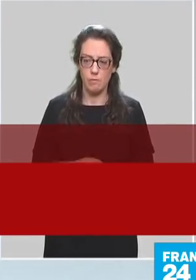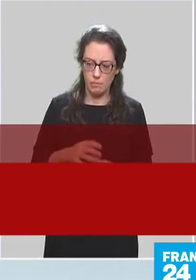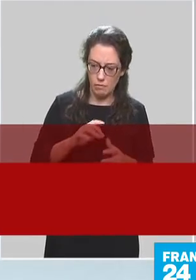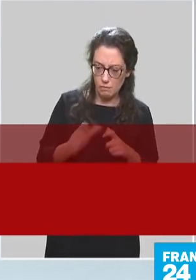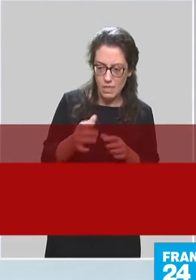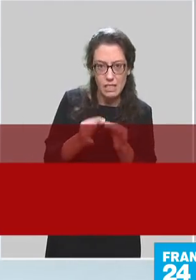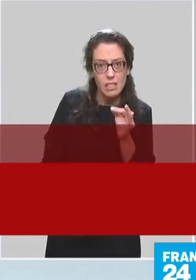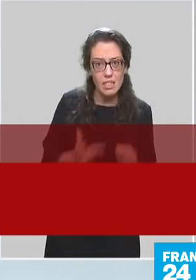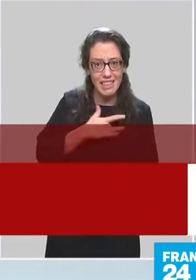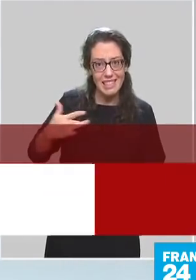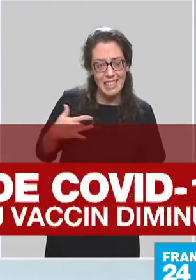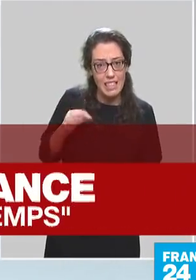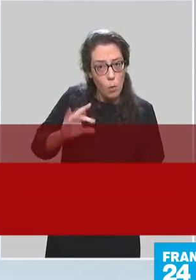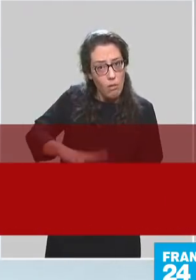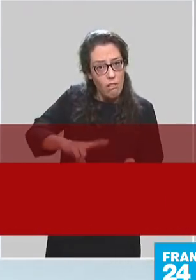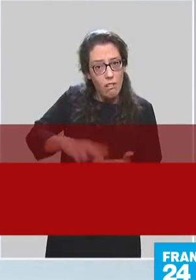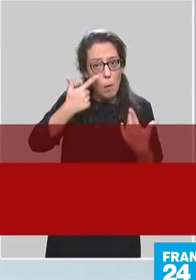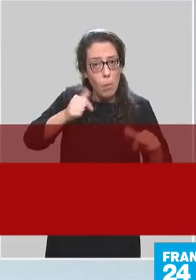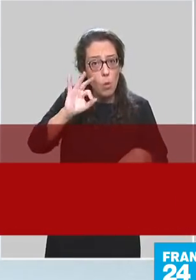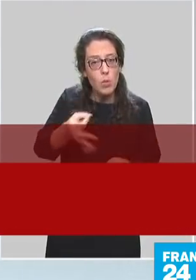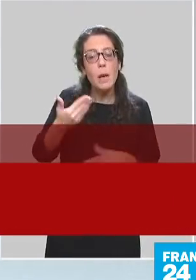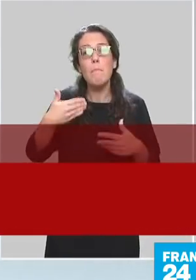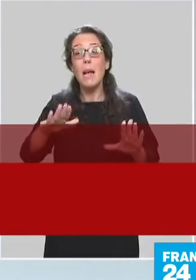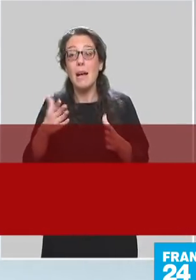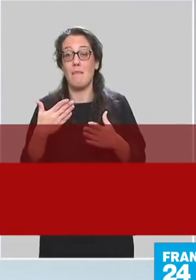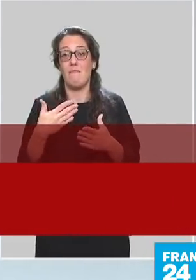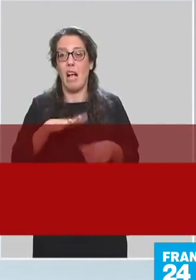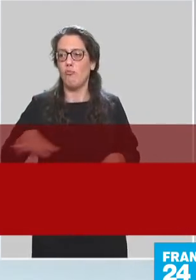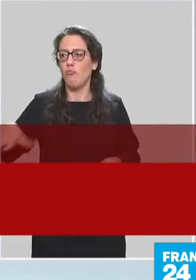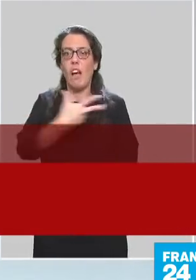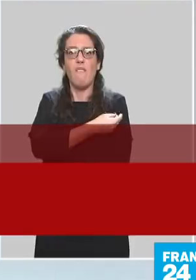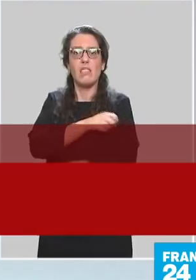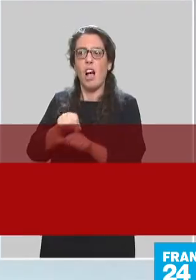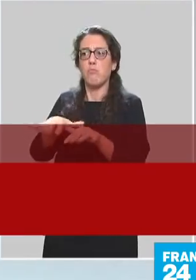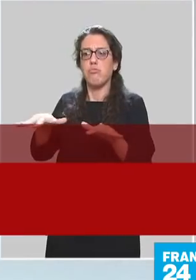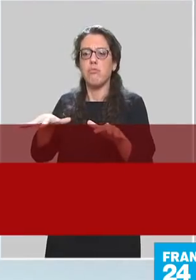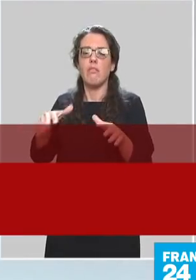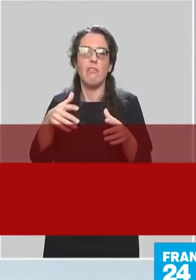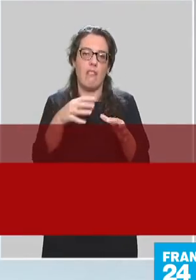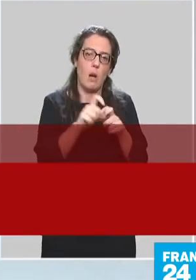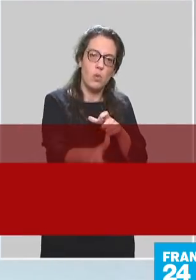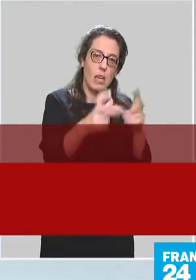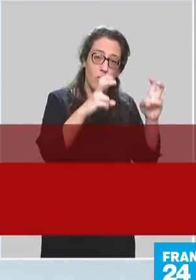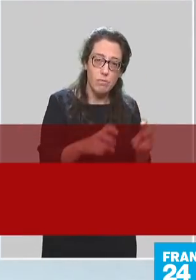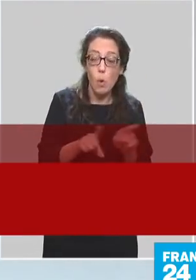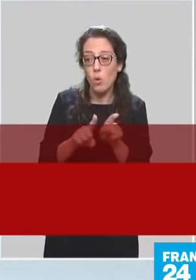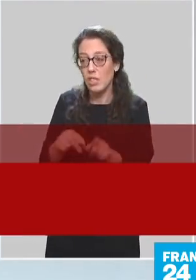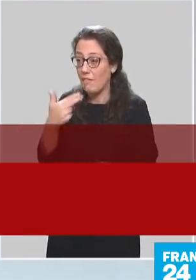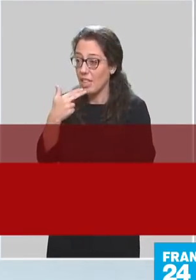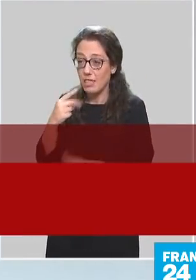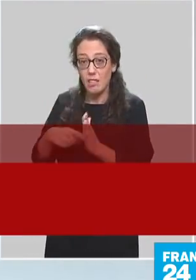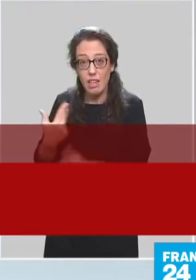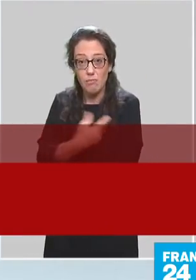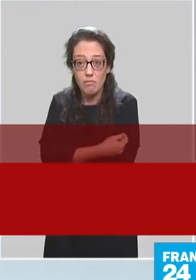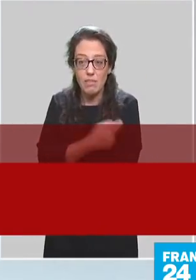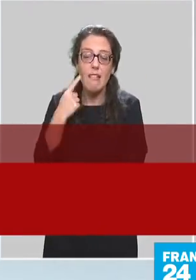mais nettement réduit, grâce à la couverture vaccinale importante et à l'efficacité du vaccin et du rappel sur le risque de